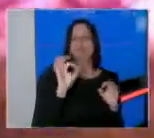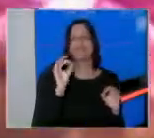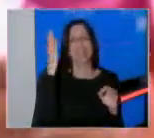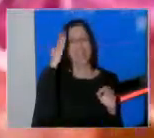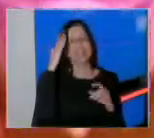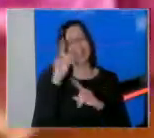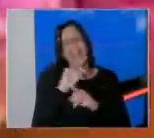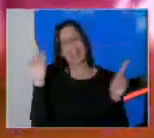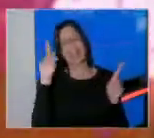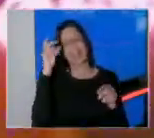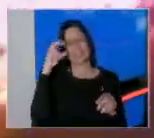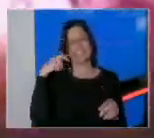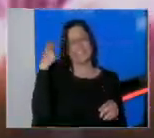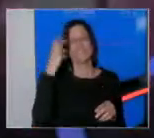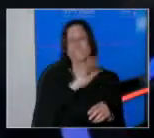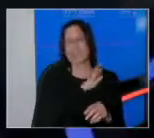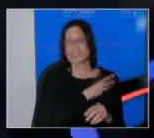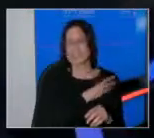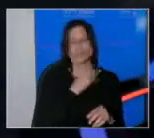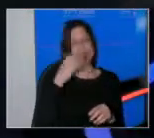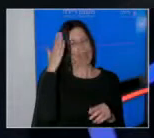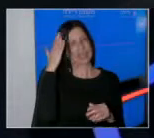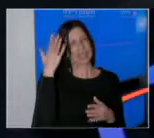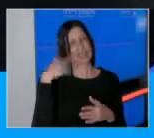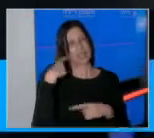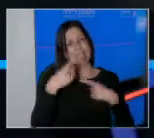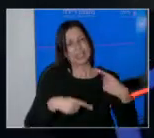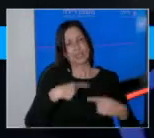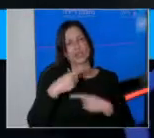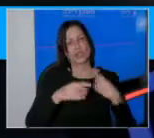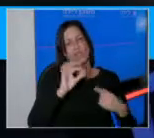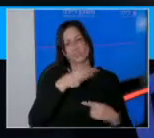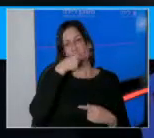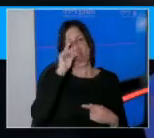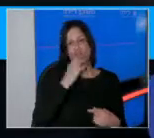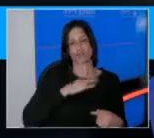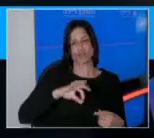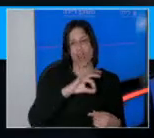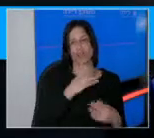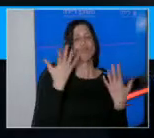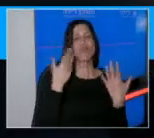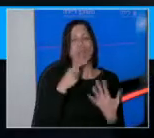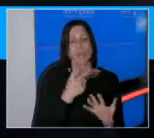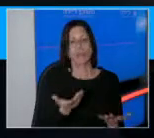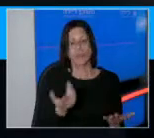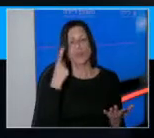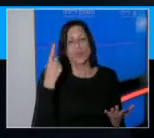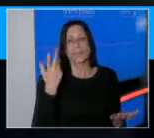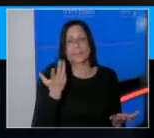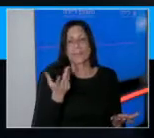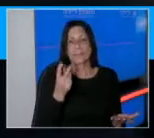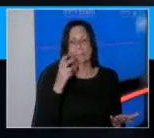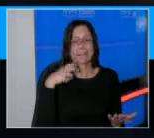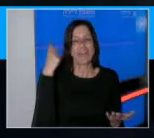הפלסטיני בהכרח, אלא בשביל להכיר את המסורת והמורשת של ההורים שלנו. כמה מהם? ואנחנו